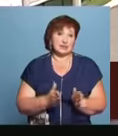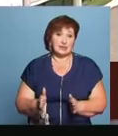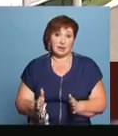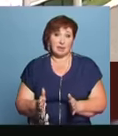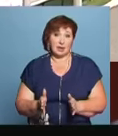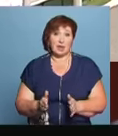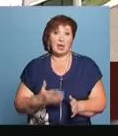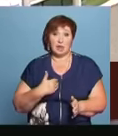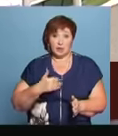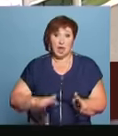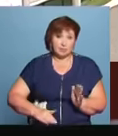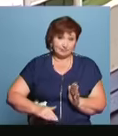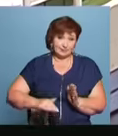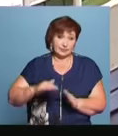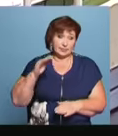уже с ранних лет.